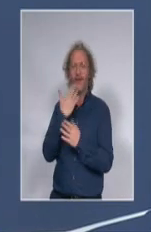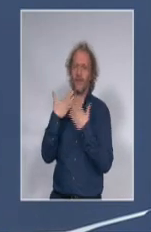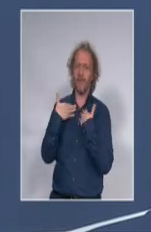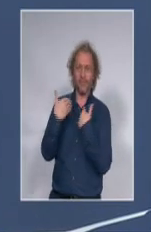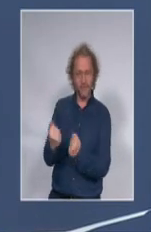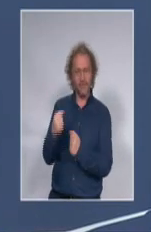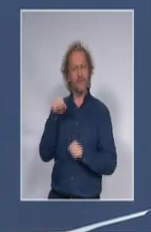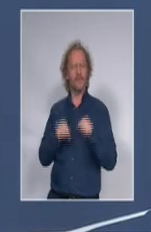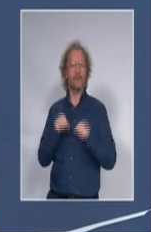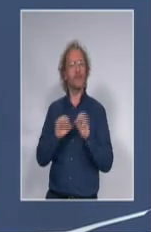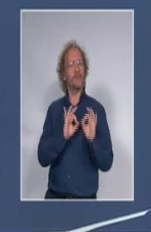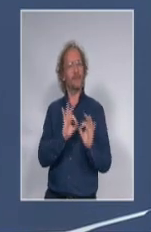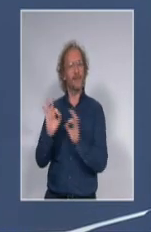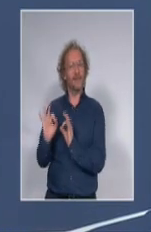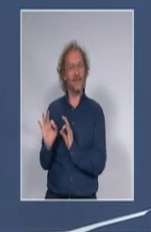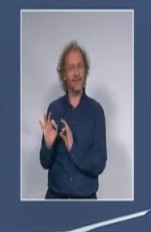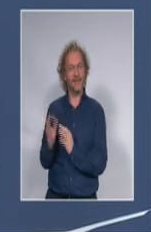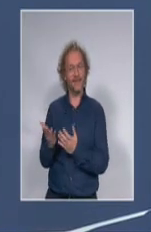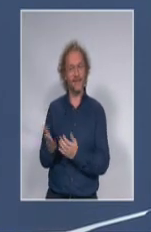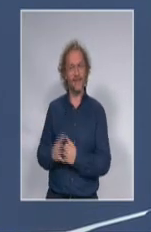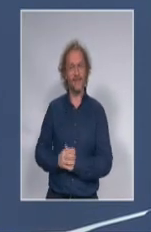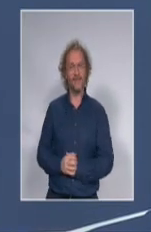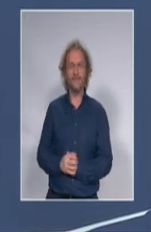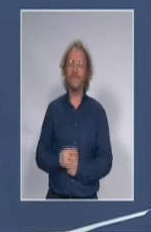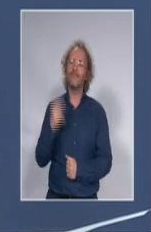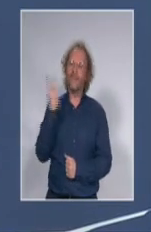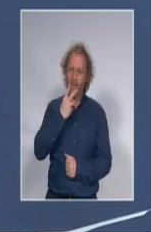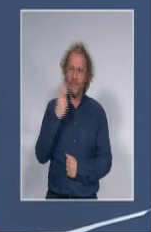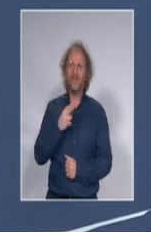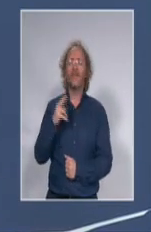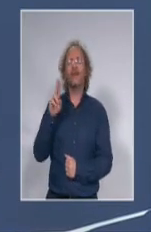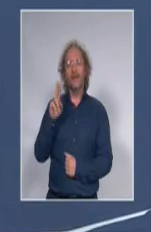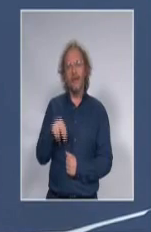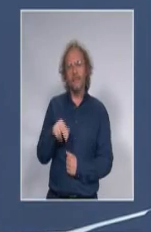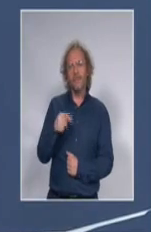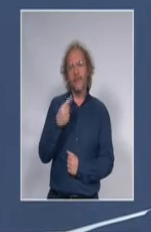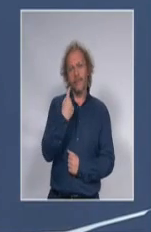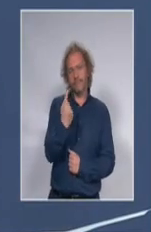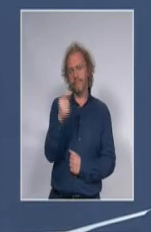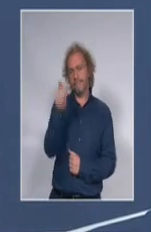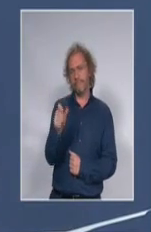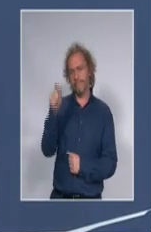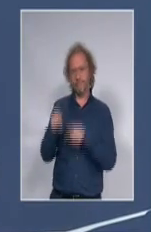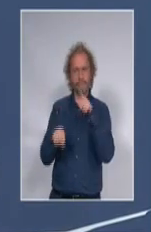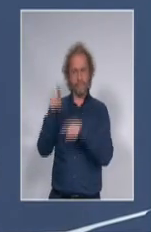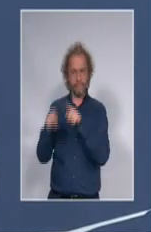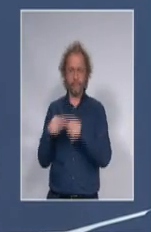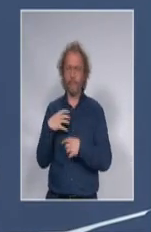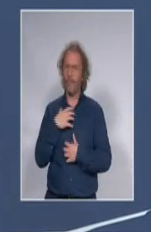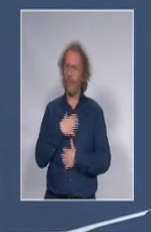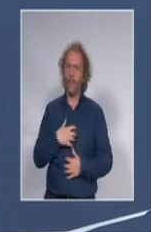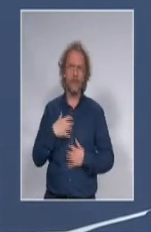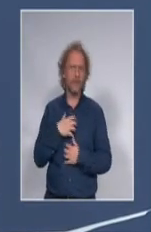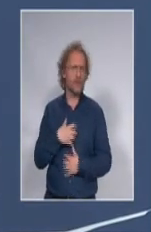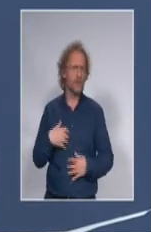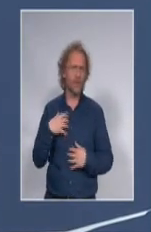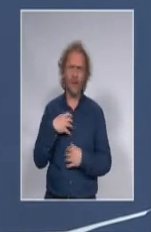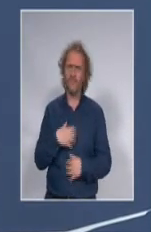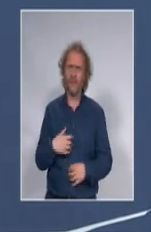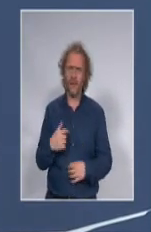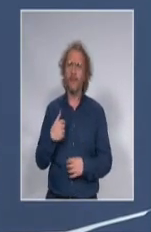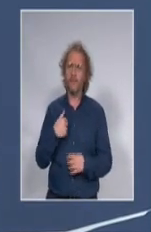naravno ima izuzetak. Naravno ima katastrofalnih izuzetaka. Mi imamo savremene tehničke mere kojima to